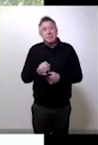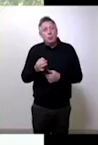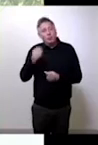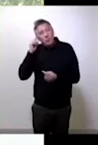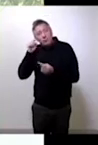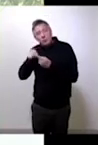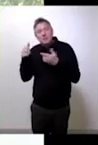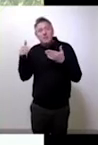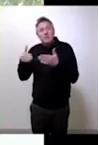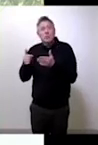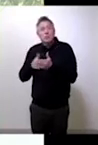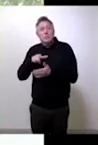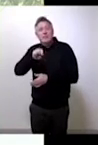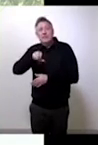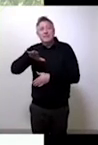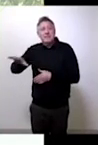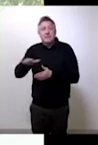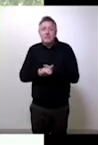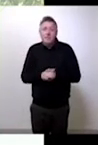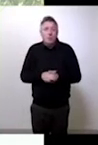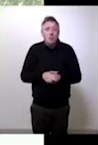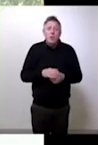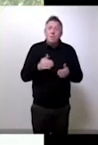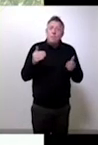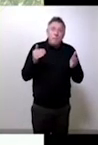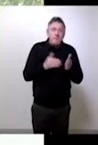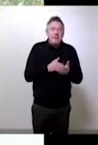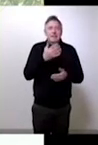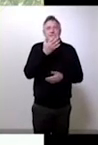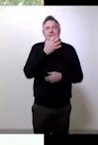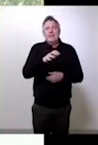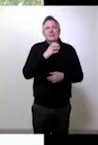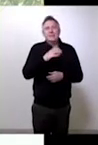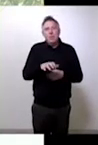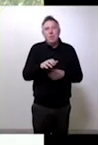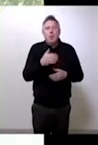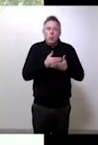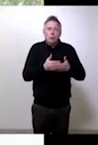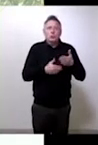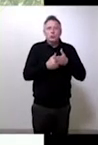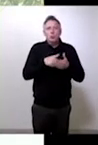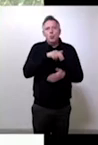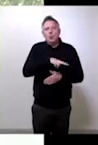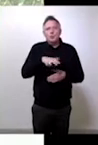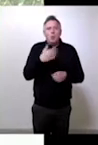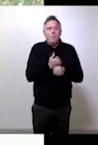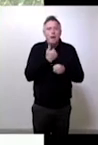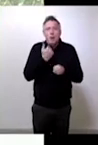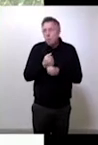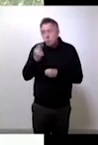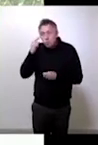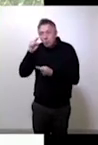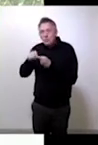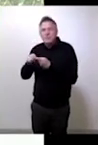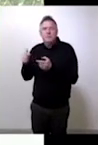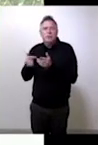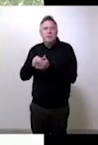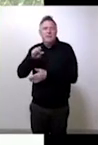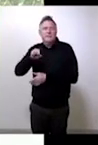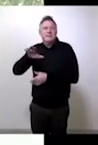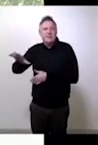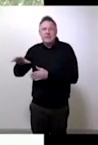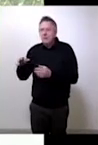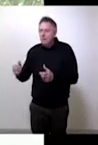faut qu'on augmente cette part de construction à 1500. Donc ça, ce sera modifié dès que possible. Et puis, on